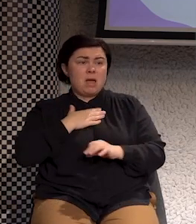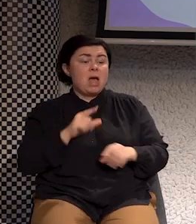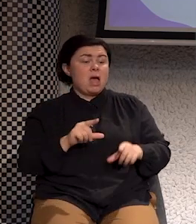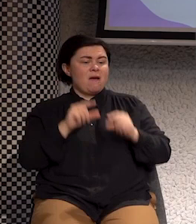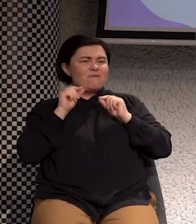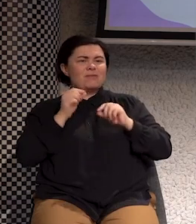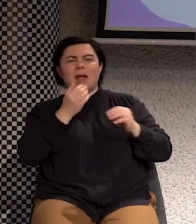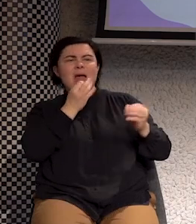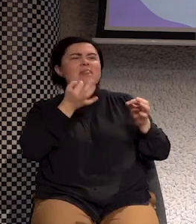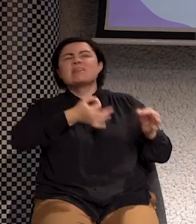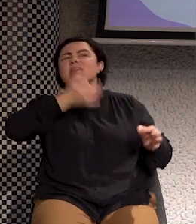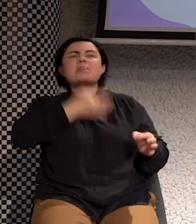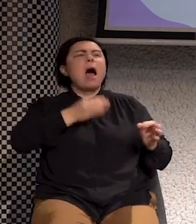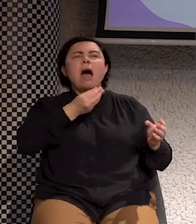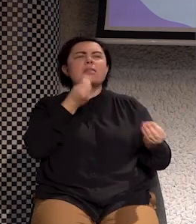wybraliśmy elitę.